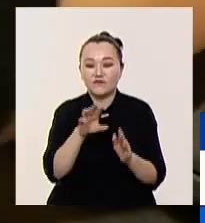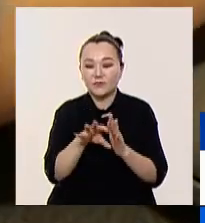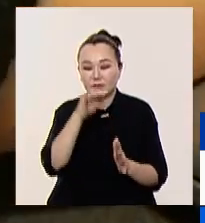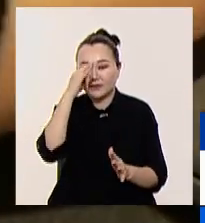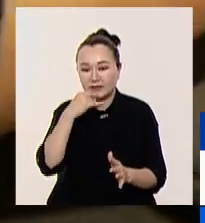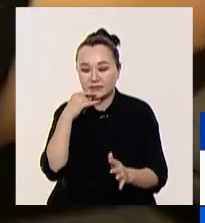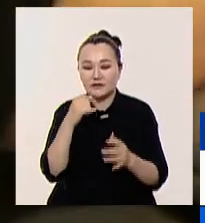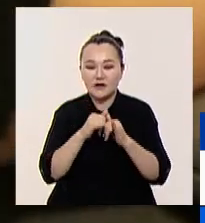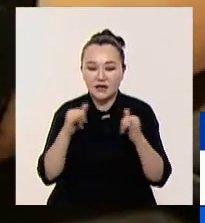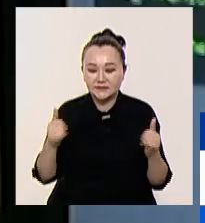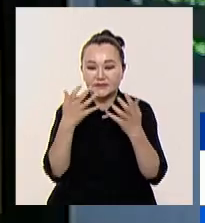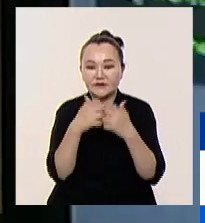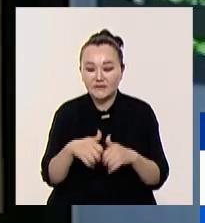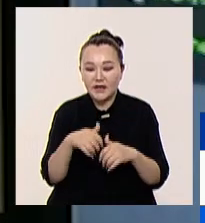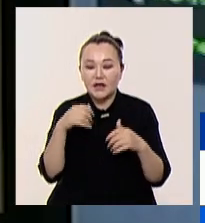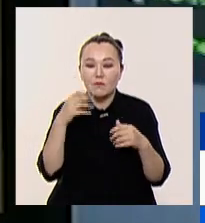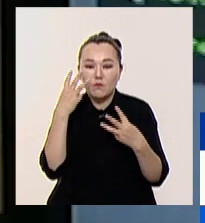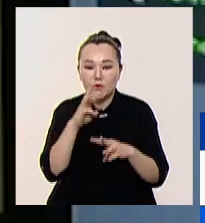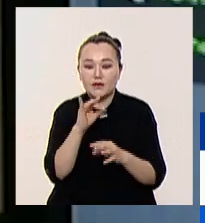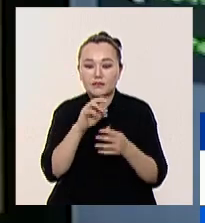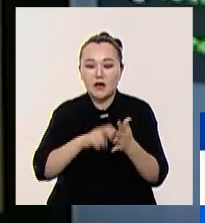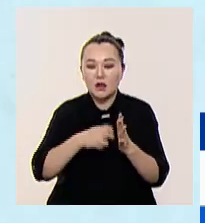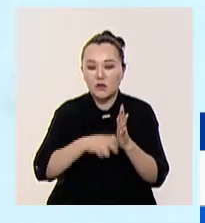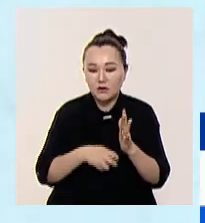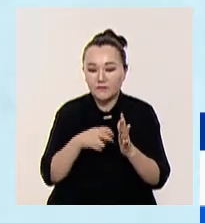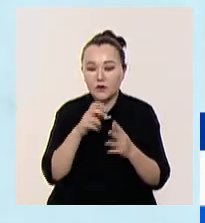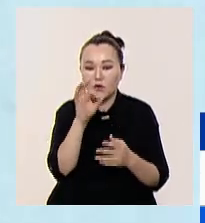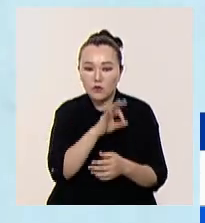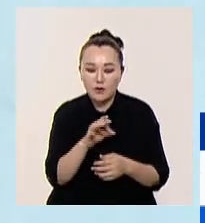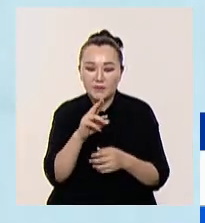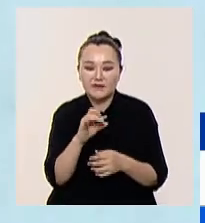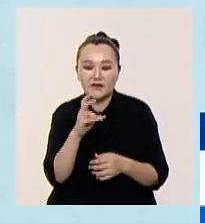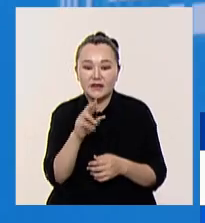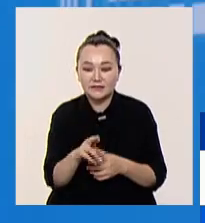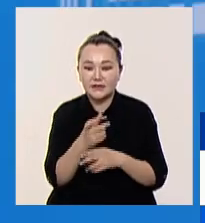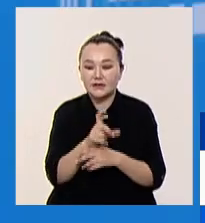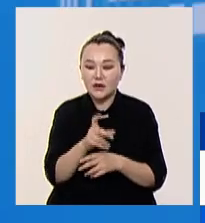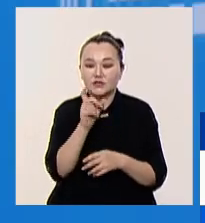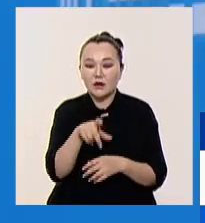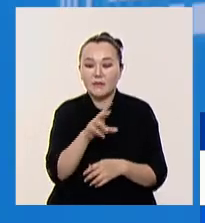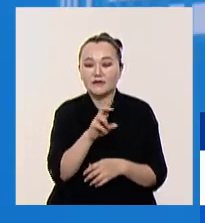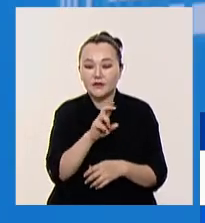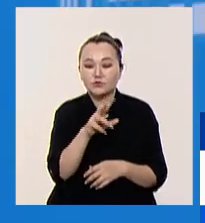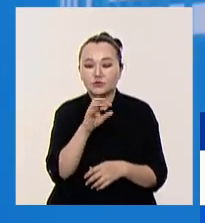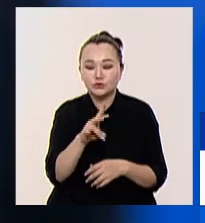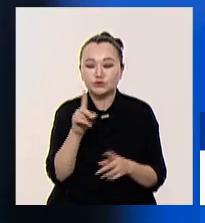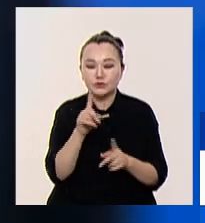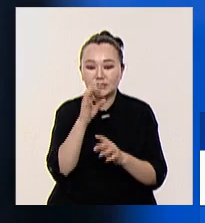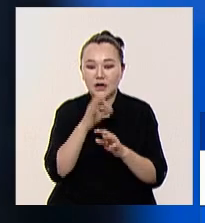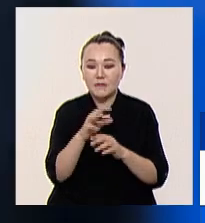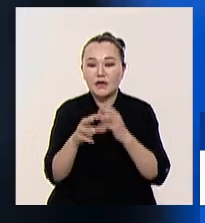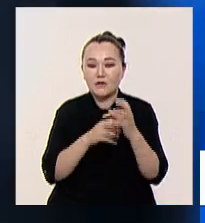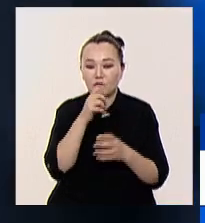Казахстан, развитая цифровая инфраструктура и налоговые преференции. Одним из показателей сферы, по словам Багдата Мусина, является то, что мировой